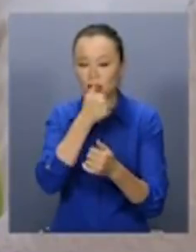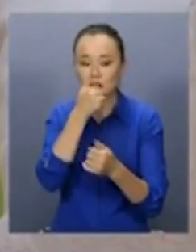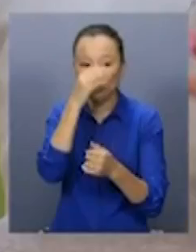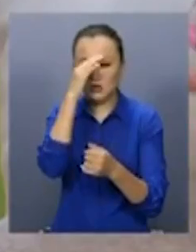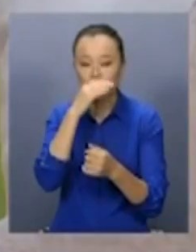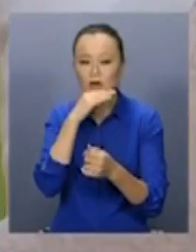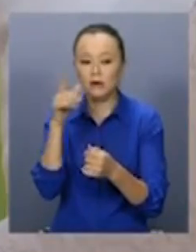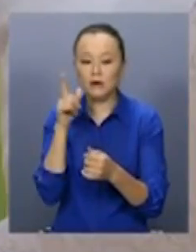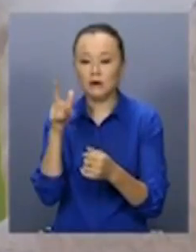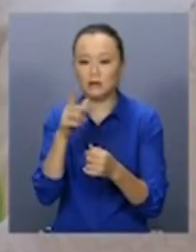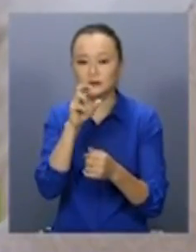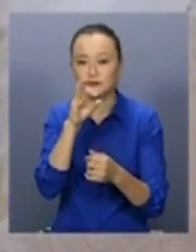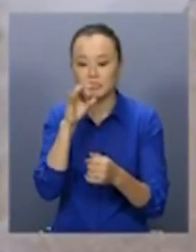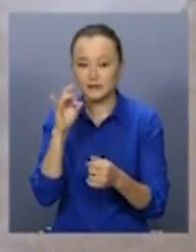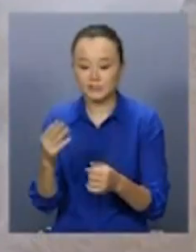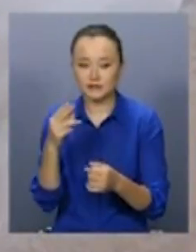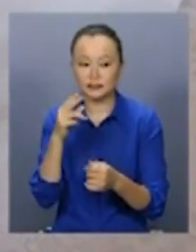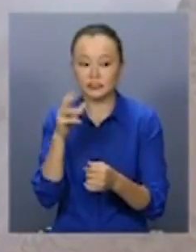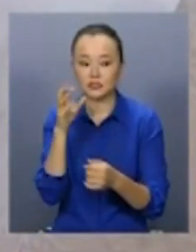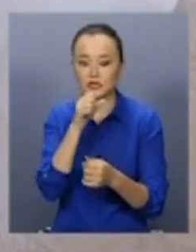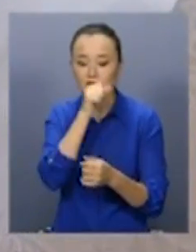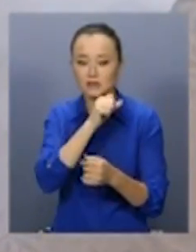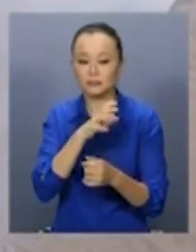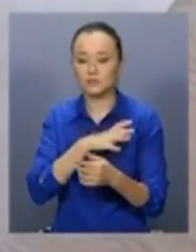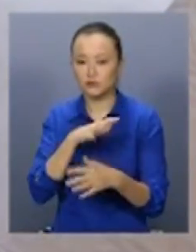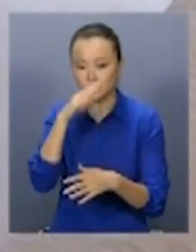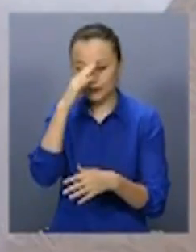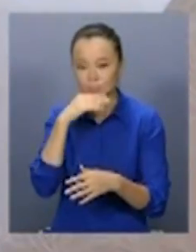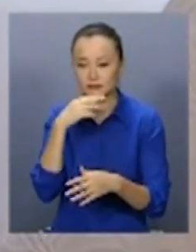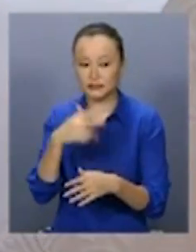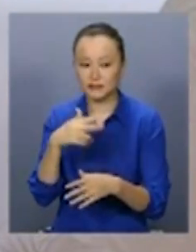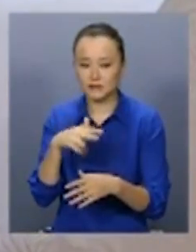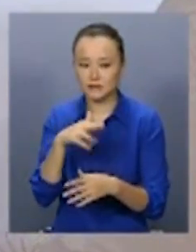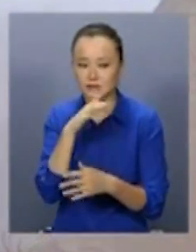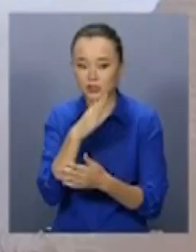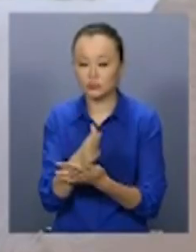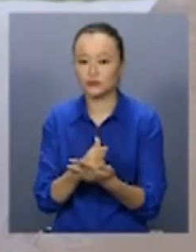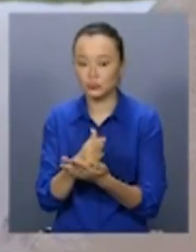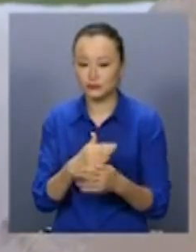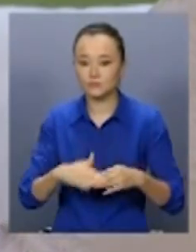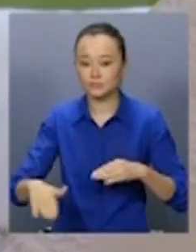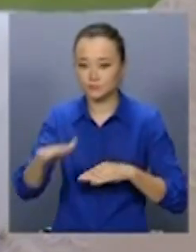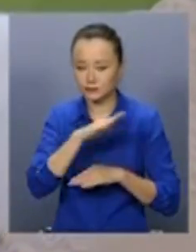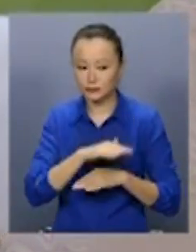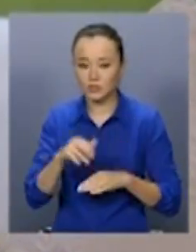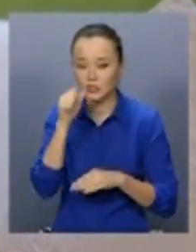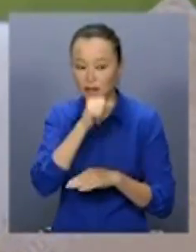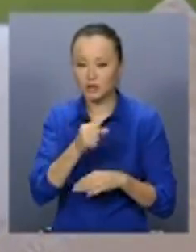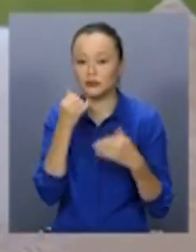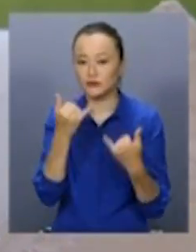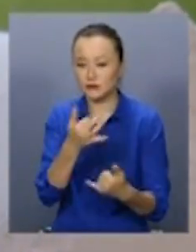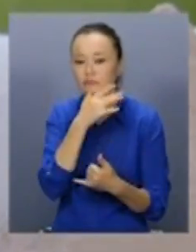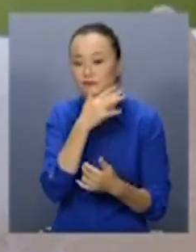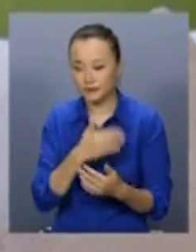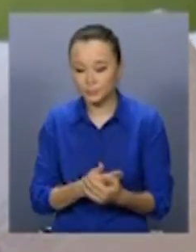екеуміз дворецте концерт бердік. Енді папамыздың 30 жыл сахнада жүргенін. Енді сол